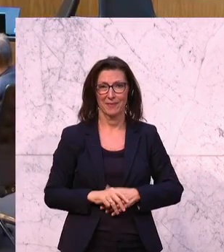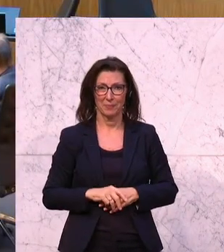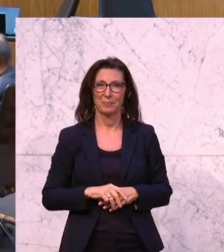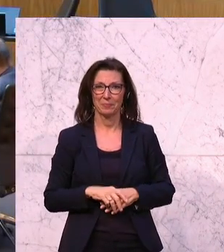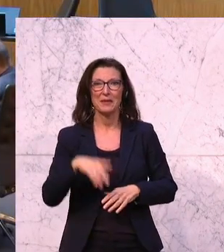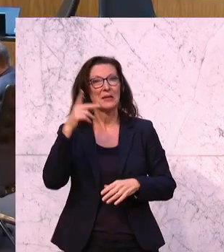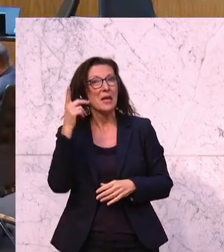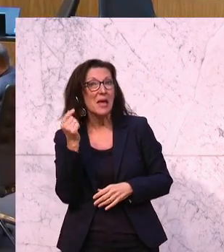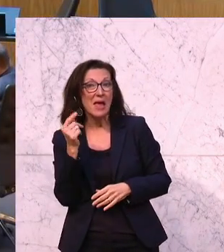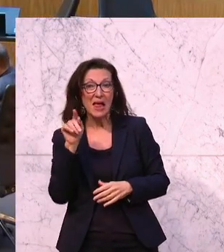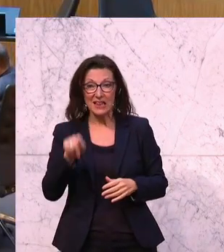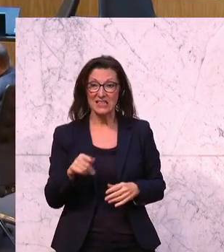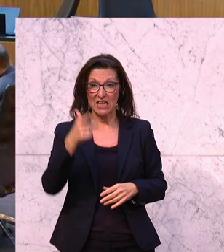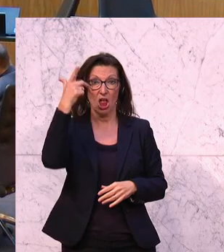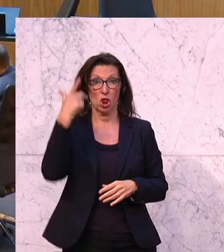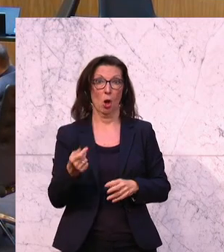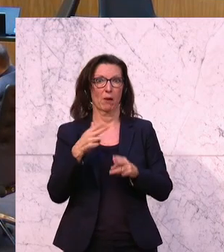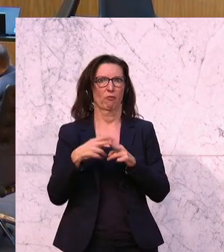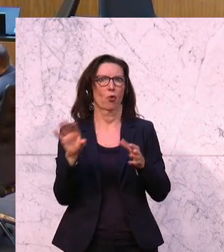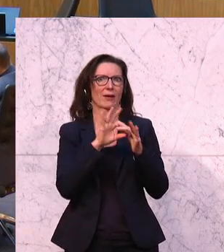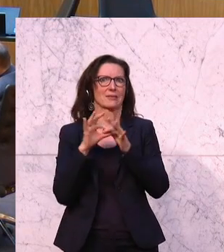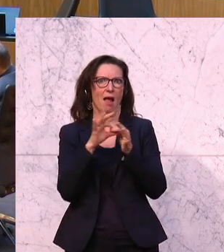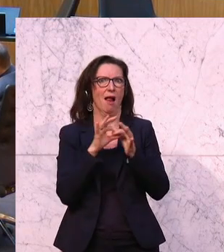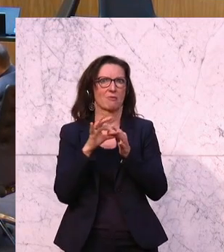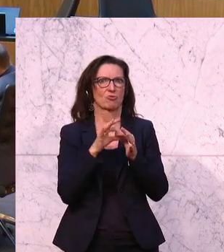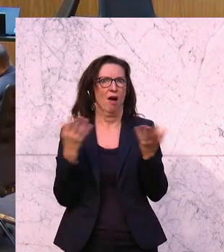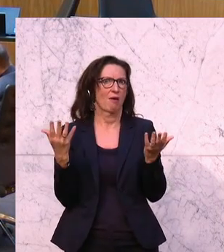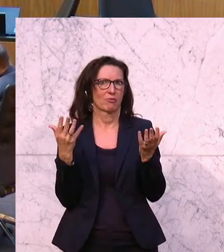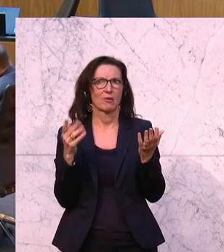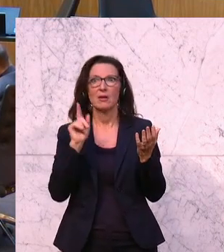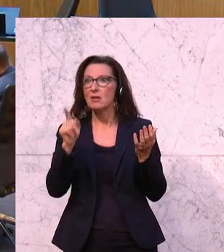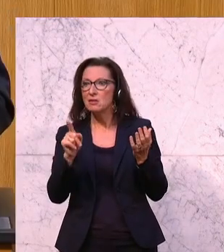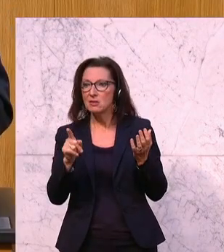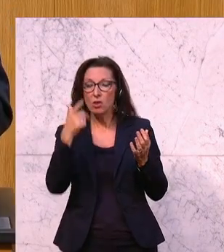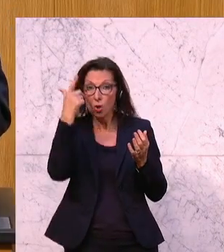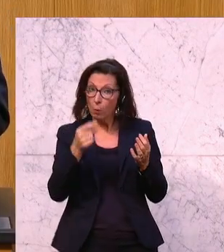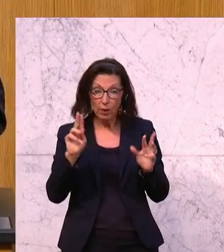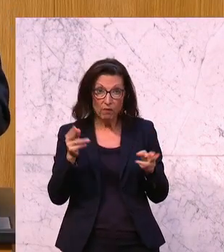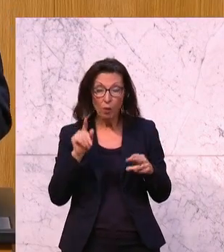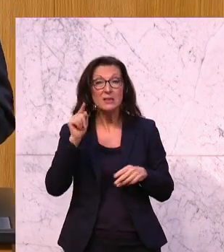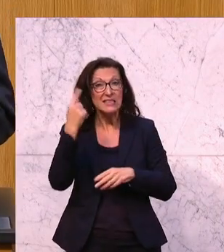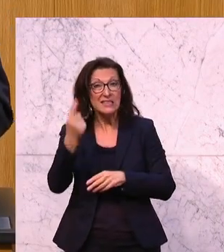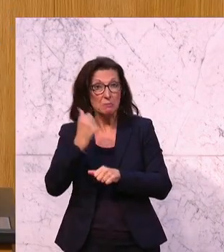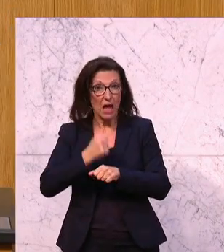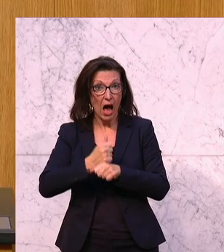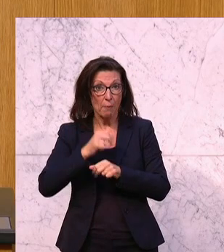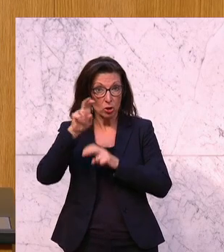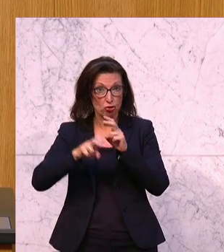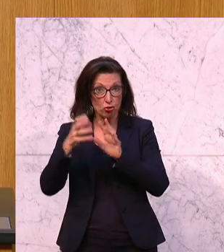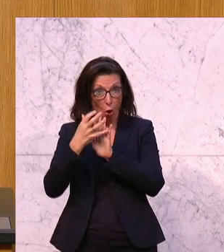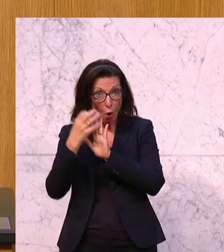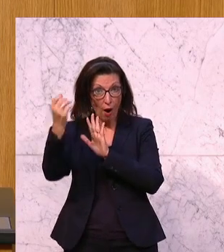Weil es die Eltern sind, die einen doppelten Beitrag für die Gesellschaft leisten, in einer Hinsicht, indem dass sie Beschäftigung nachgehen, dass sie Steuern zahlen, dass sie